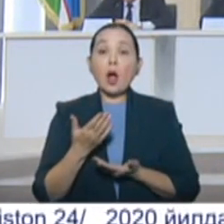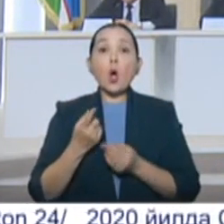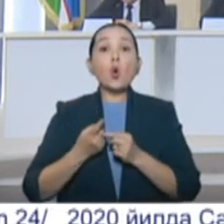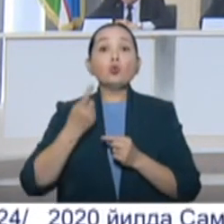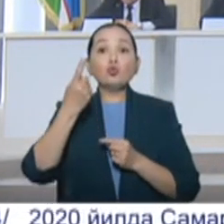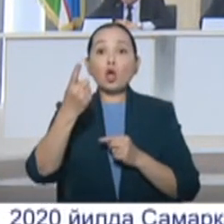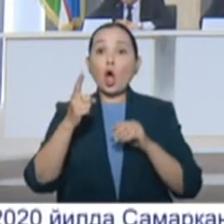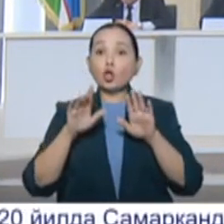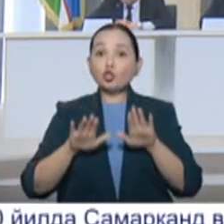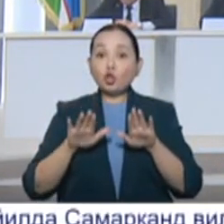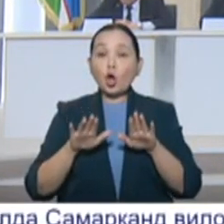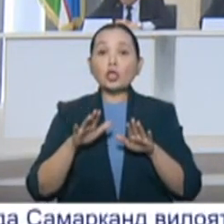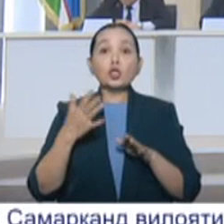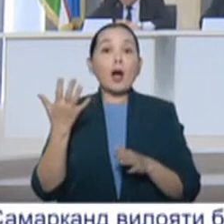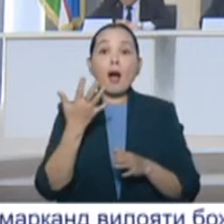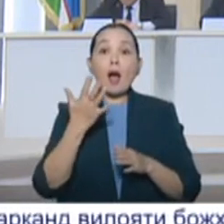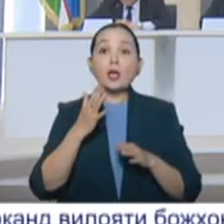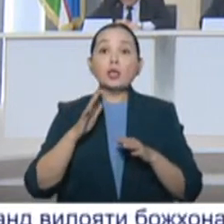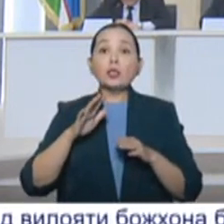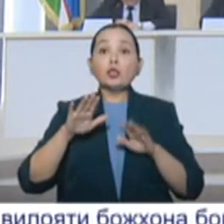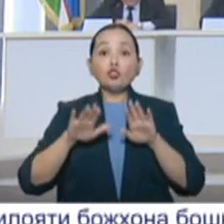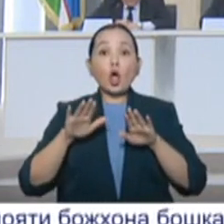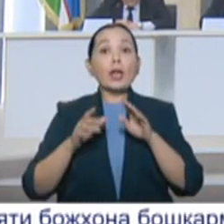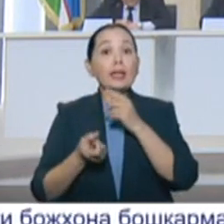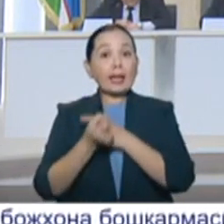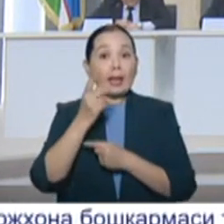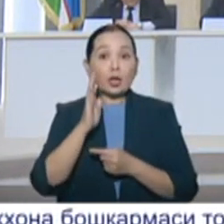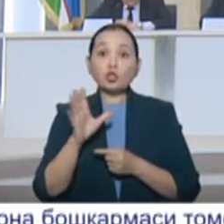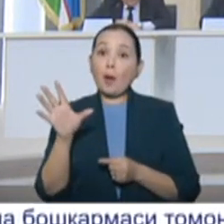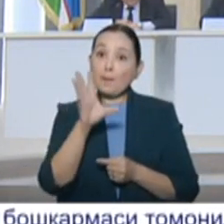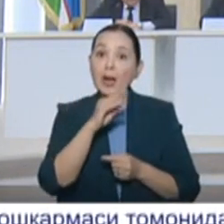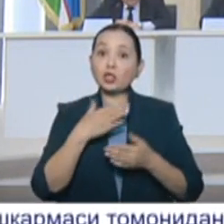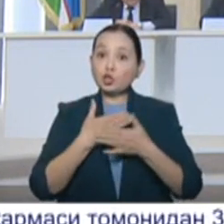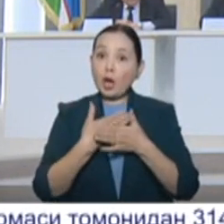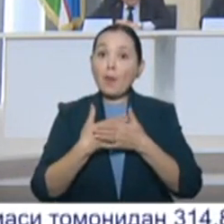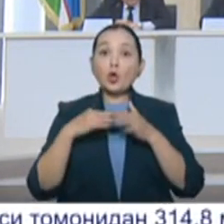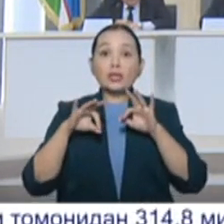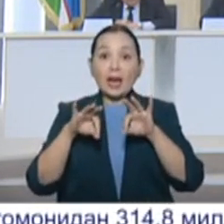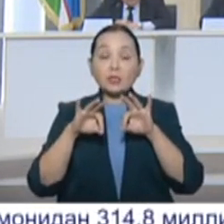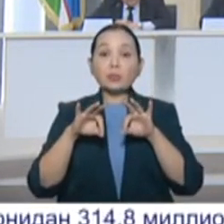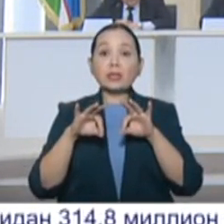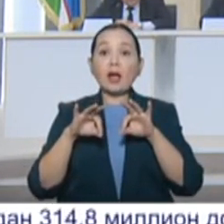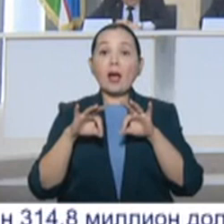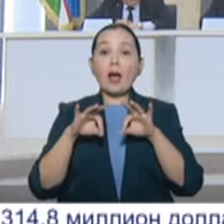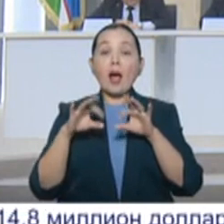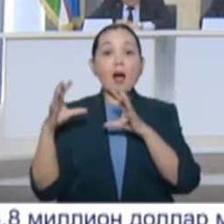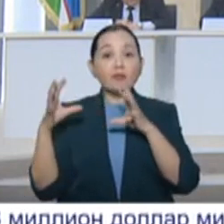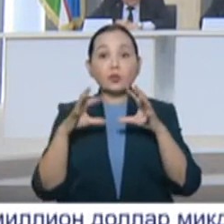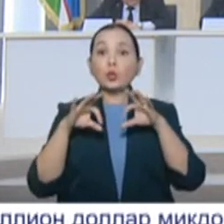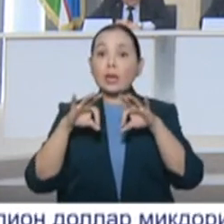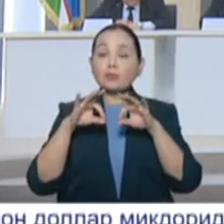uzoq joylashgan aholi punktlari qay darajada joylashganligidan kelib chiqib, barcha jamoat transporti, ya'ni avtotransport vositalari